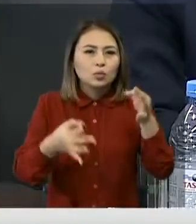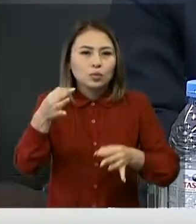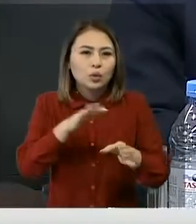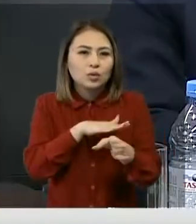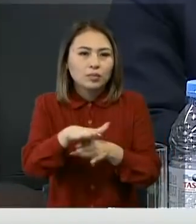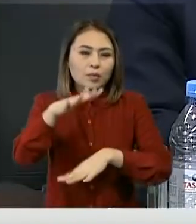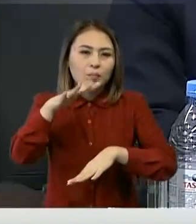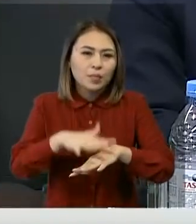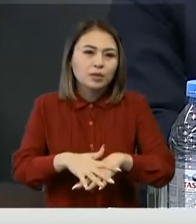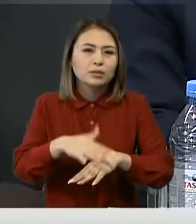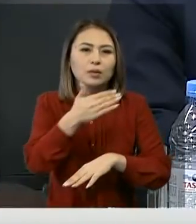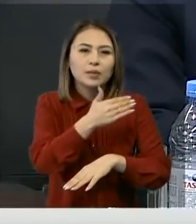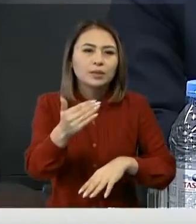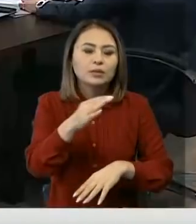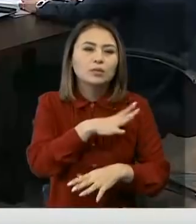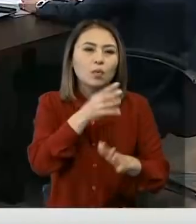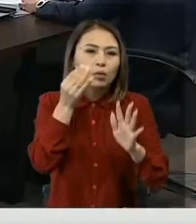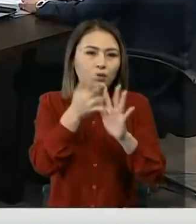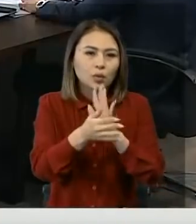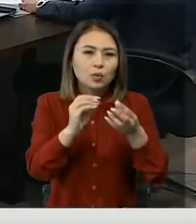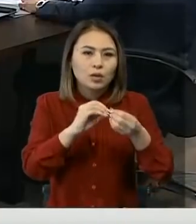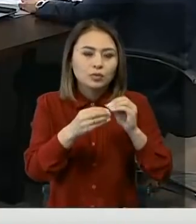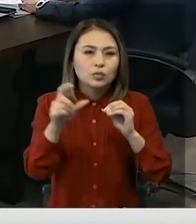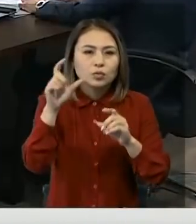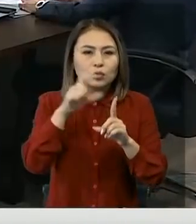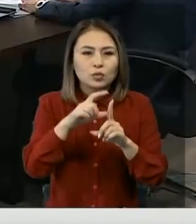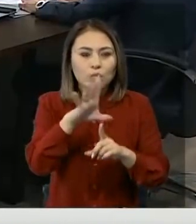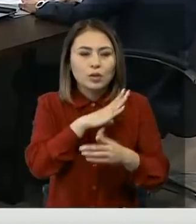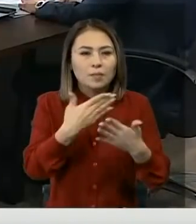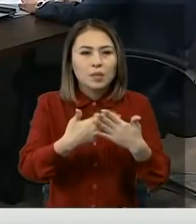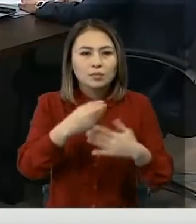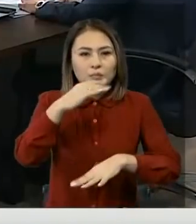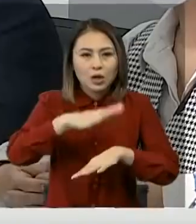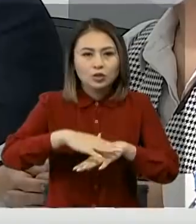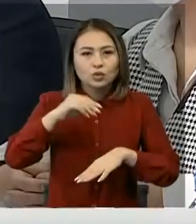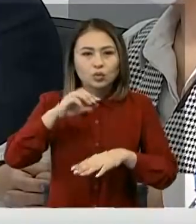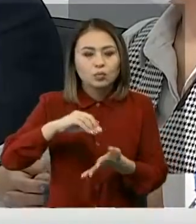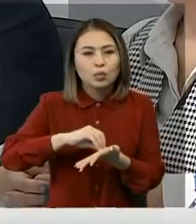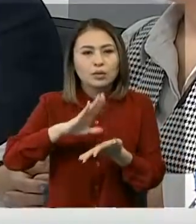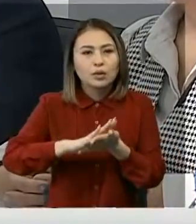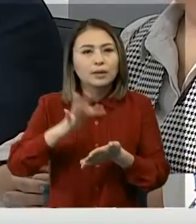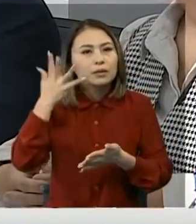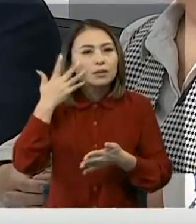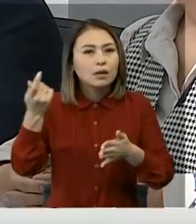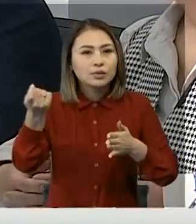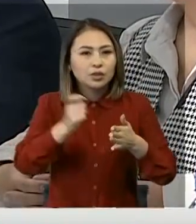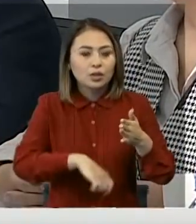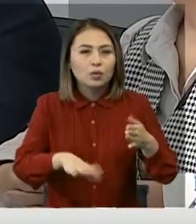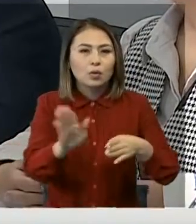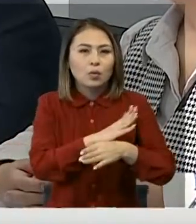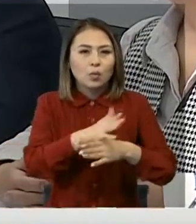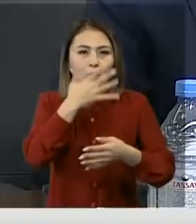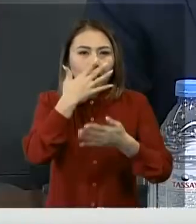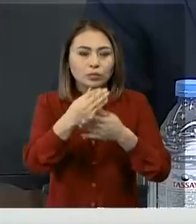сот орындаушылары мен банк тарапынан кететін олқылықтар туралы сөз болды. Мәселен, банктік шоттарды бұғаттаған кезде жеке